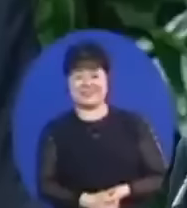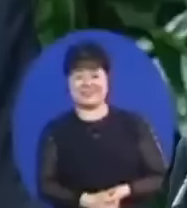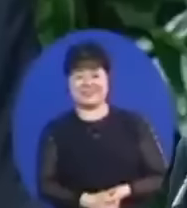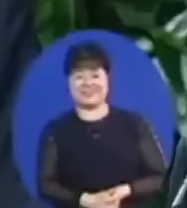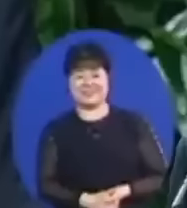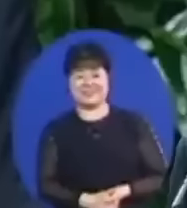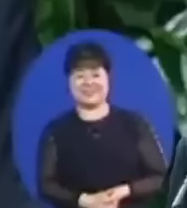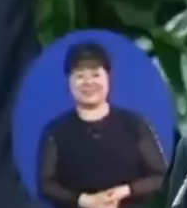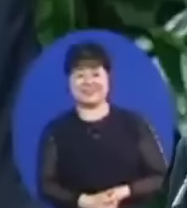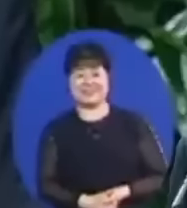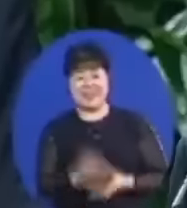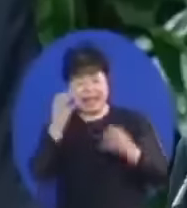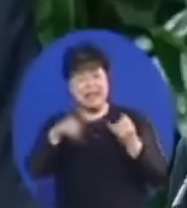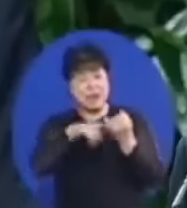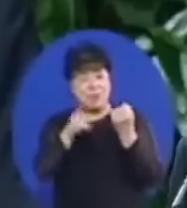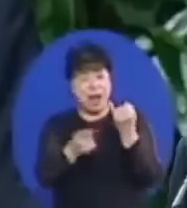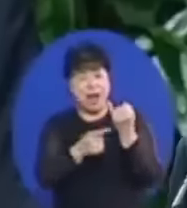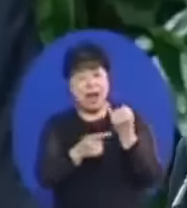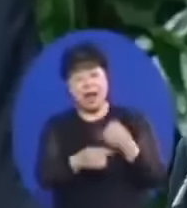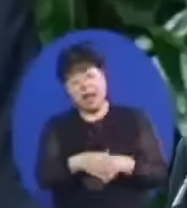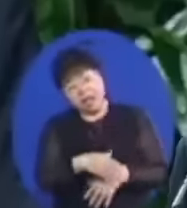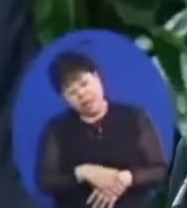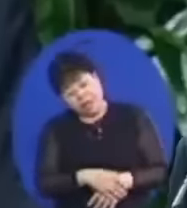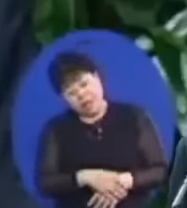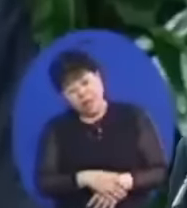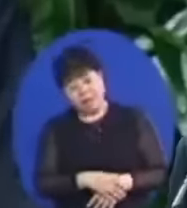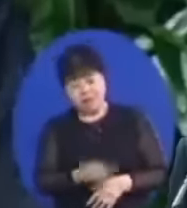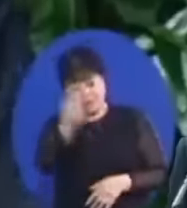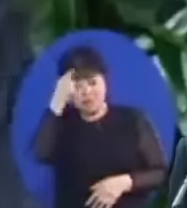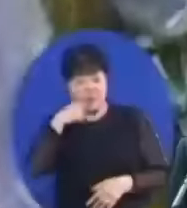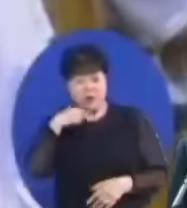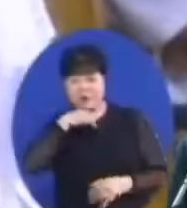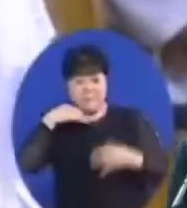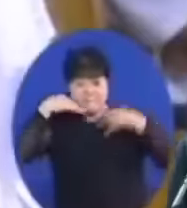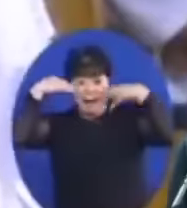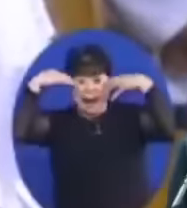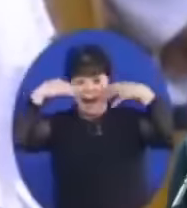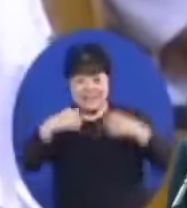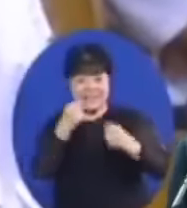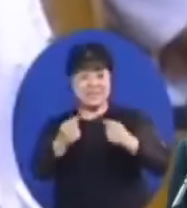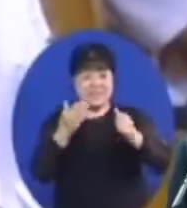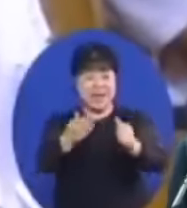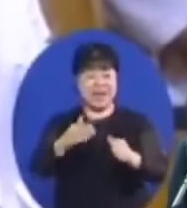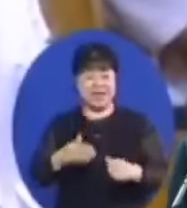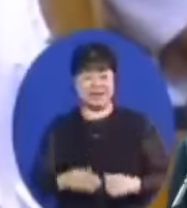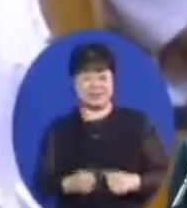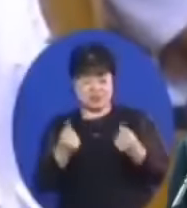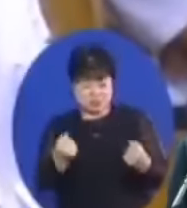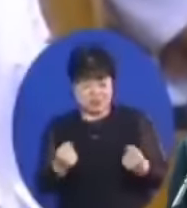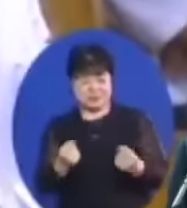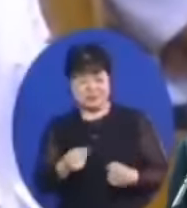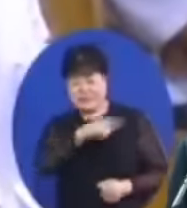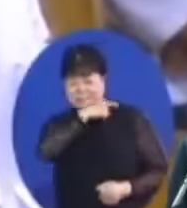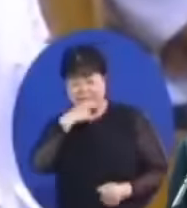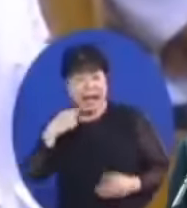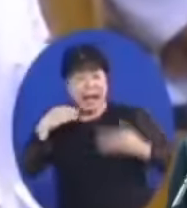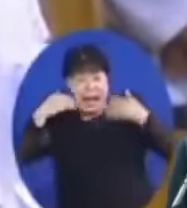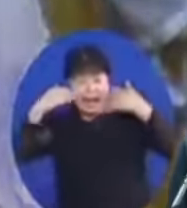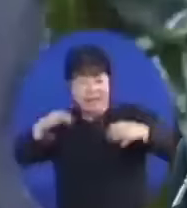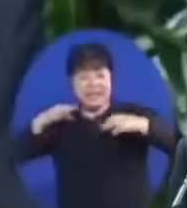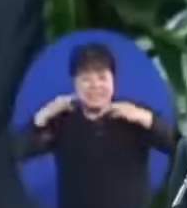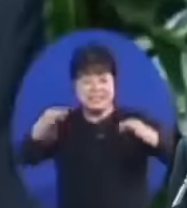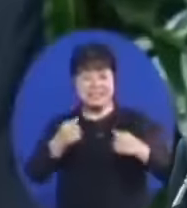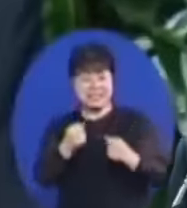그 산모는 오히려 얼굴이 창피한데 우리 취하실 목사님은 얼굴이 빨개져가지고서 두 주먹을 쥐고 호함을